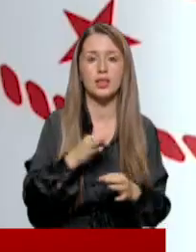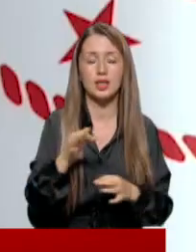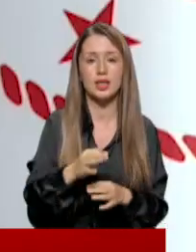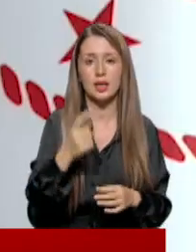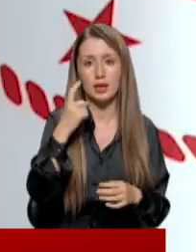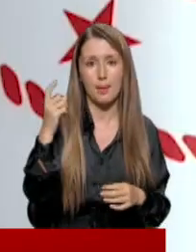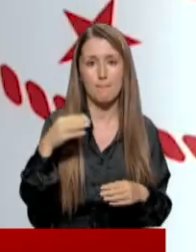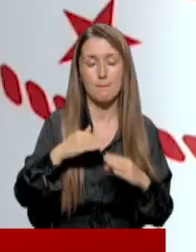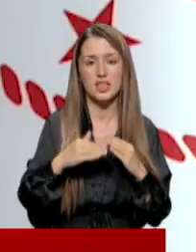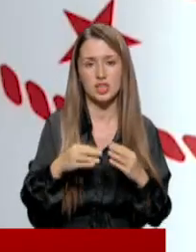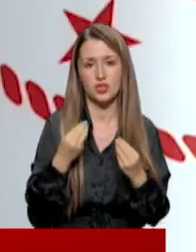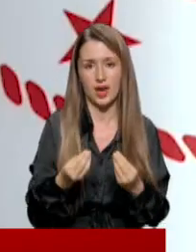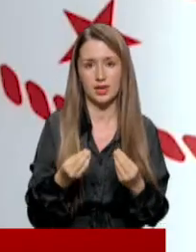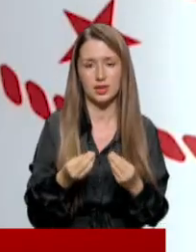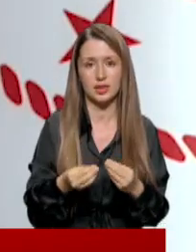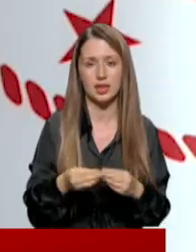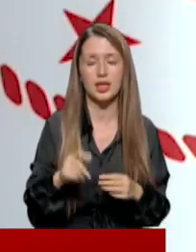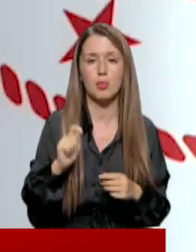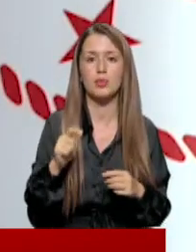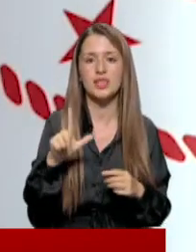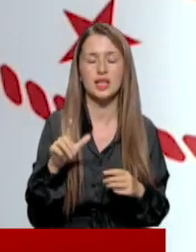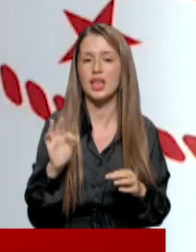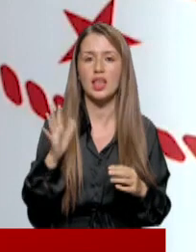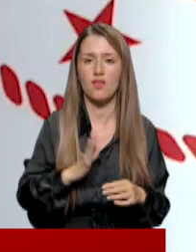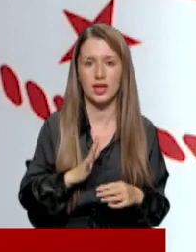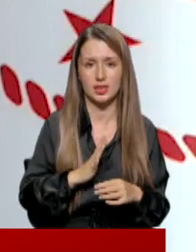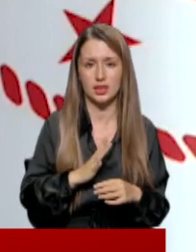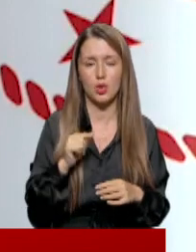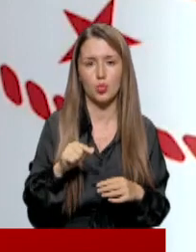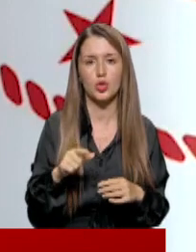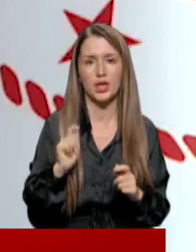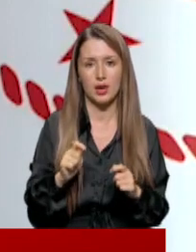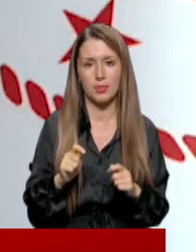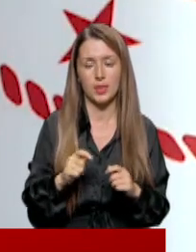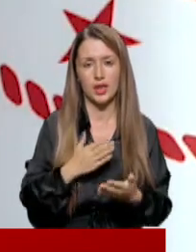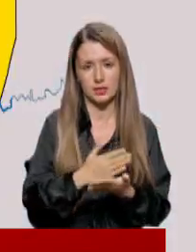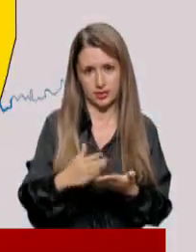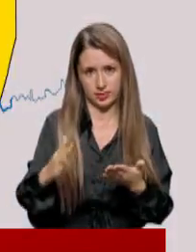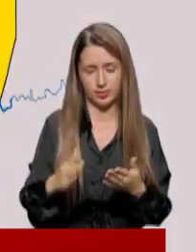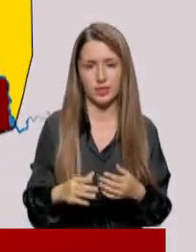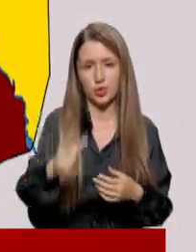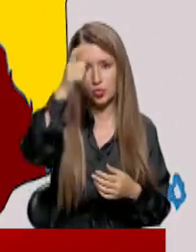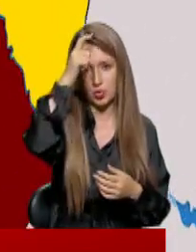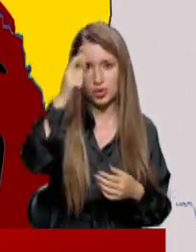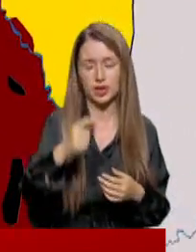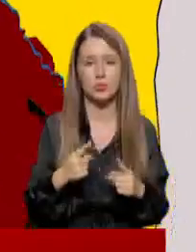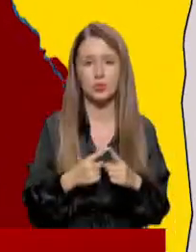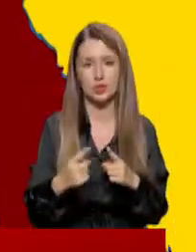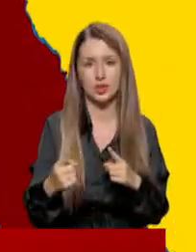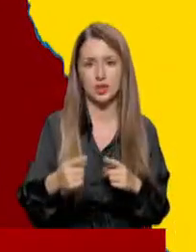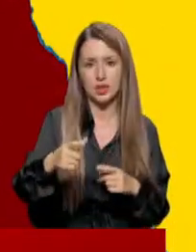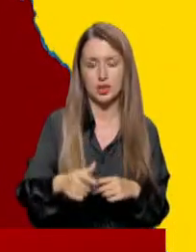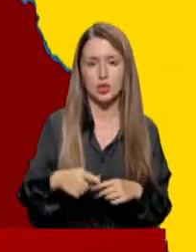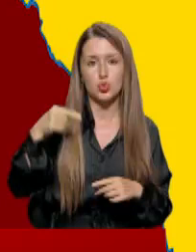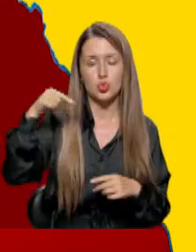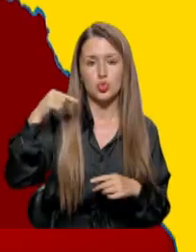verdi. Teröristlere esir getirmek için yapılması gereken ne varsa arkadaşlarım bunları yapmayı sürdüreceğiz. Türkiye bir süredir Suriye